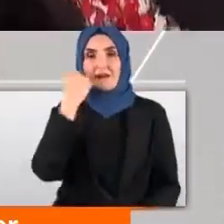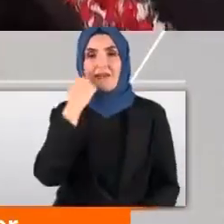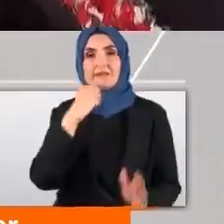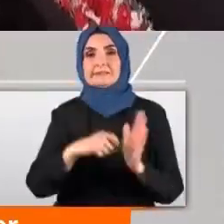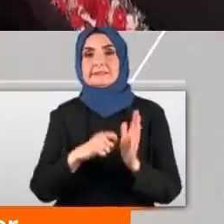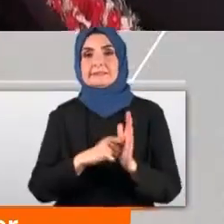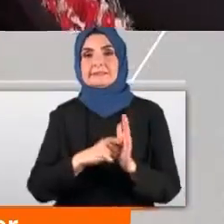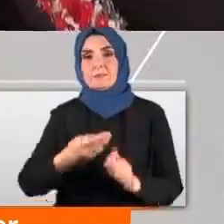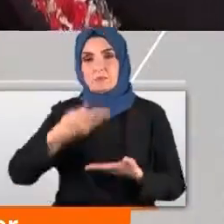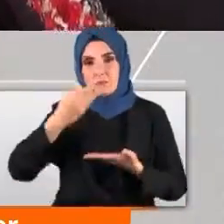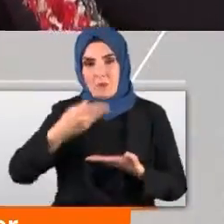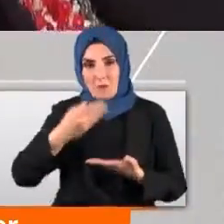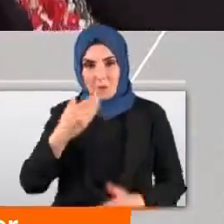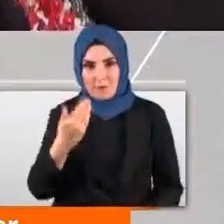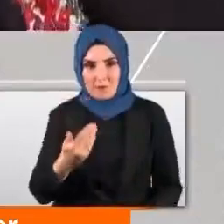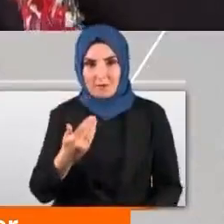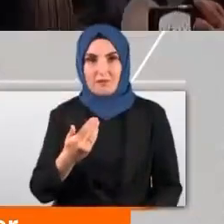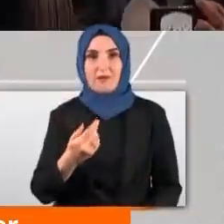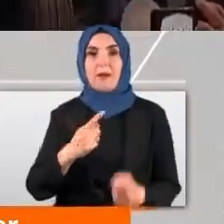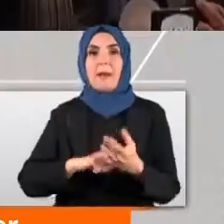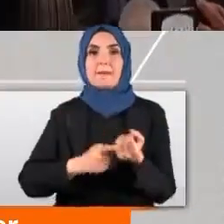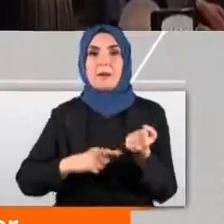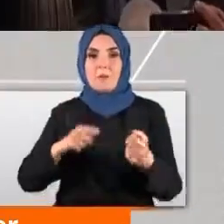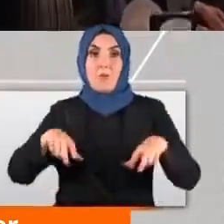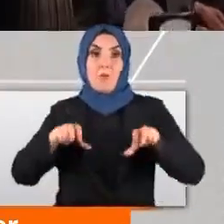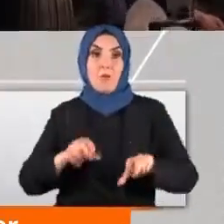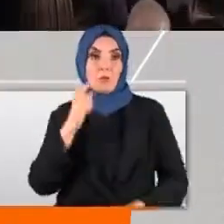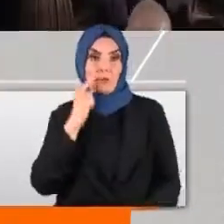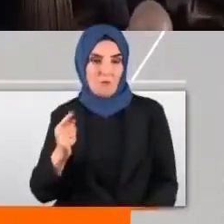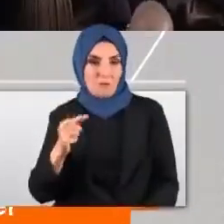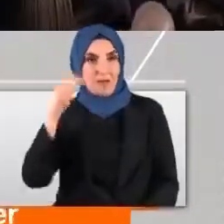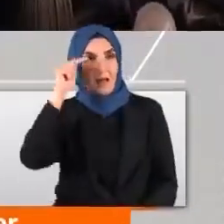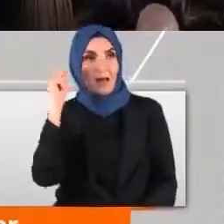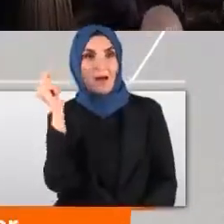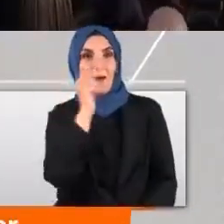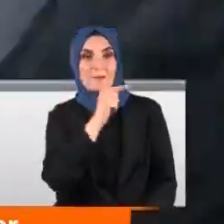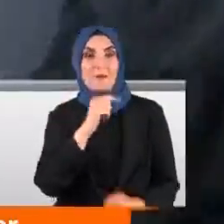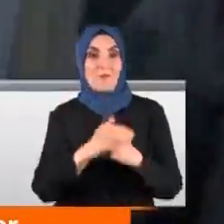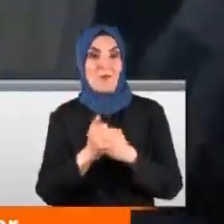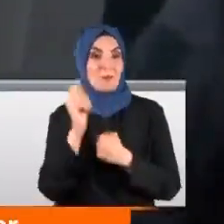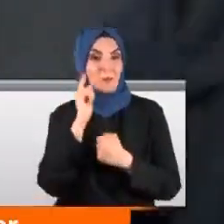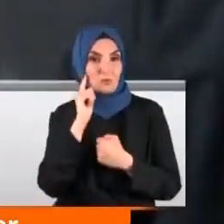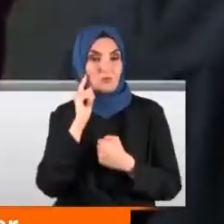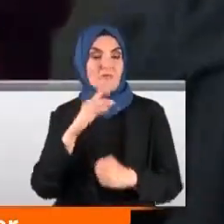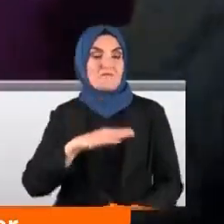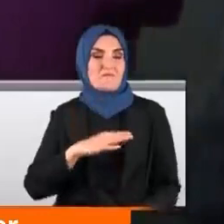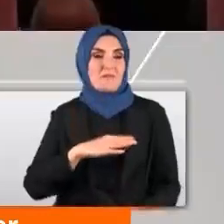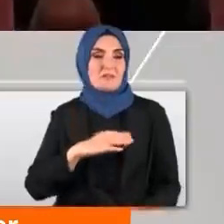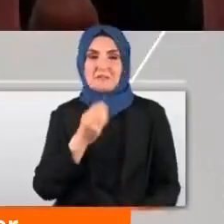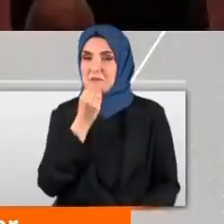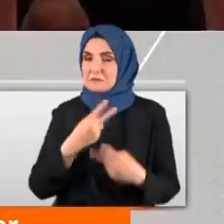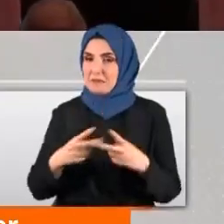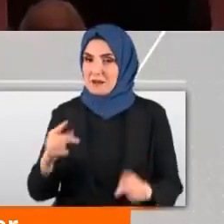var. Kandil dolması var. Washington portakalı var. Ye yiyebildiği kadar. Hedefinde altılı masa